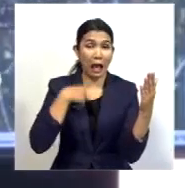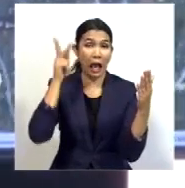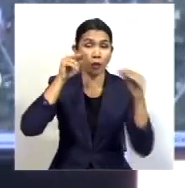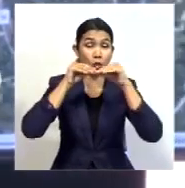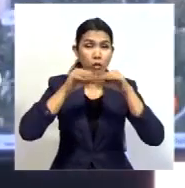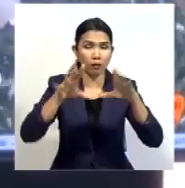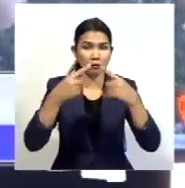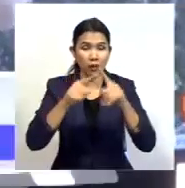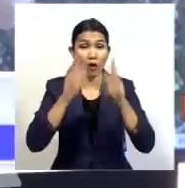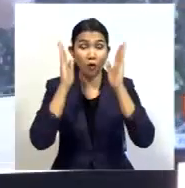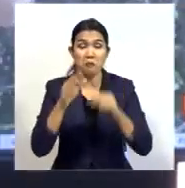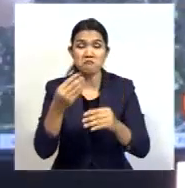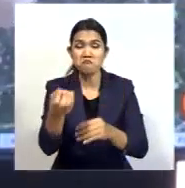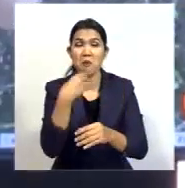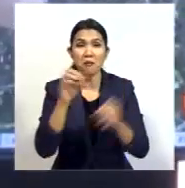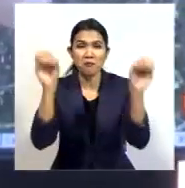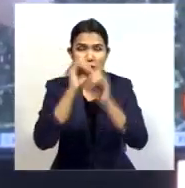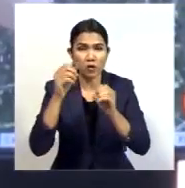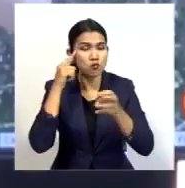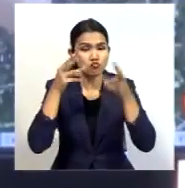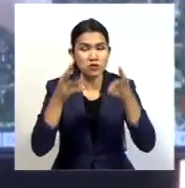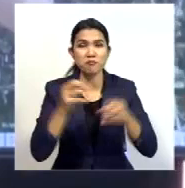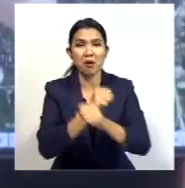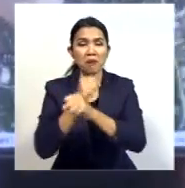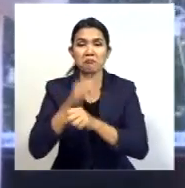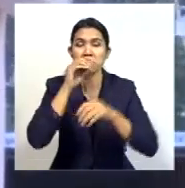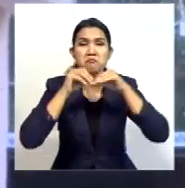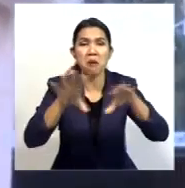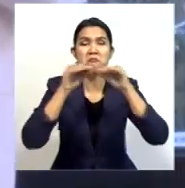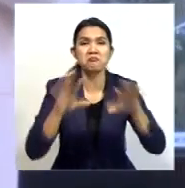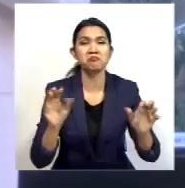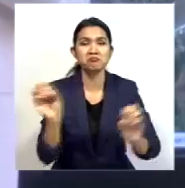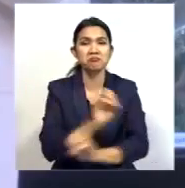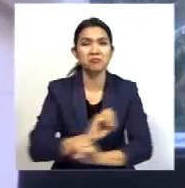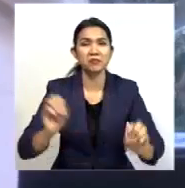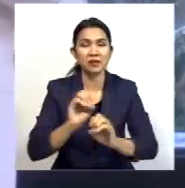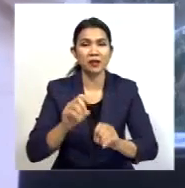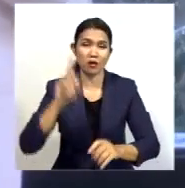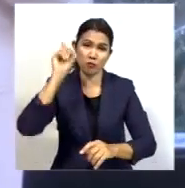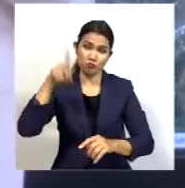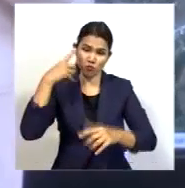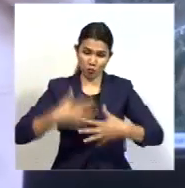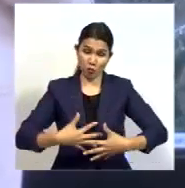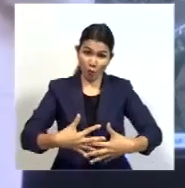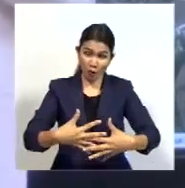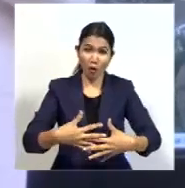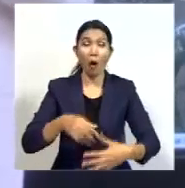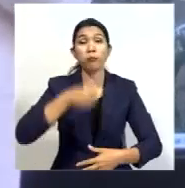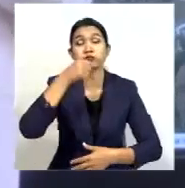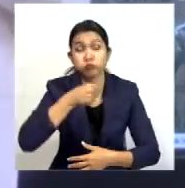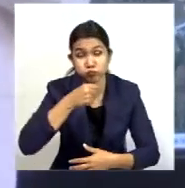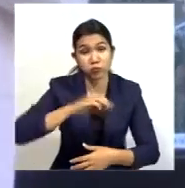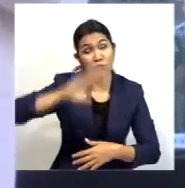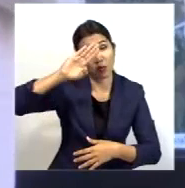คนไม่เคยประโคมข่าวว่า1จะป้องกันตัวได้อย่างไรนะโดยว่าเด็กสตรีมีครรภ์ผู้สูงอายุคนป่ว